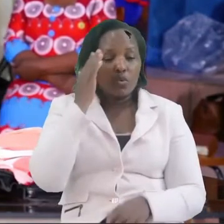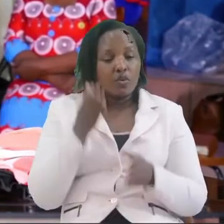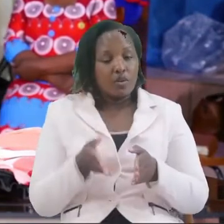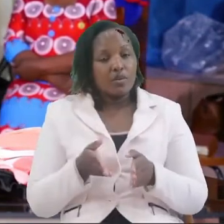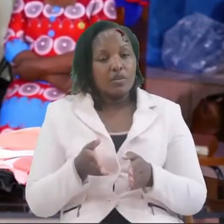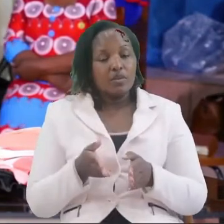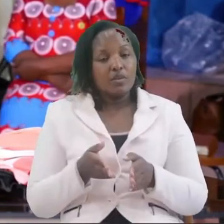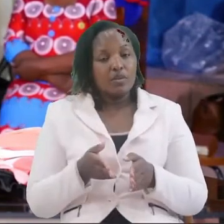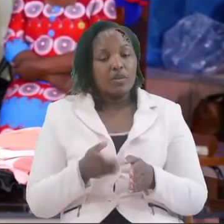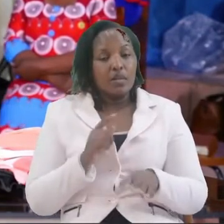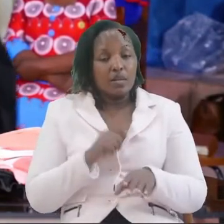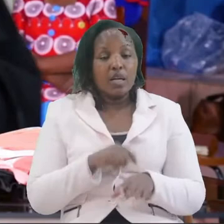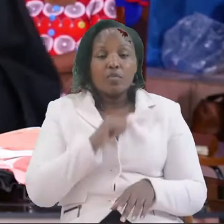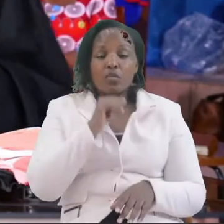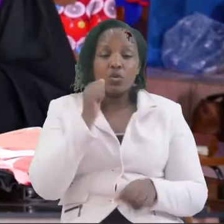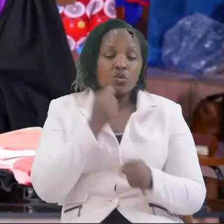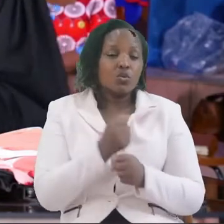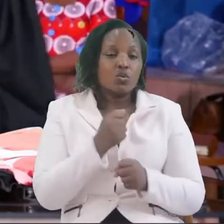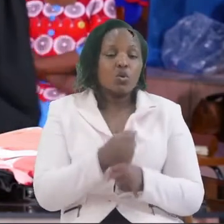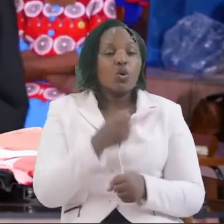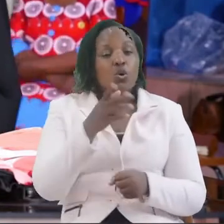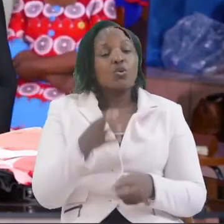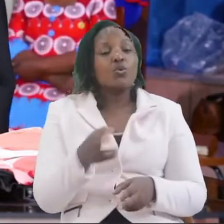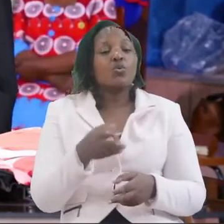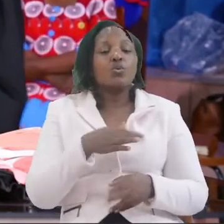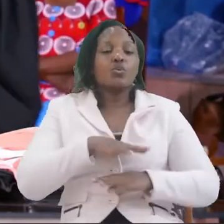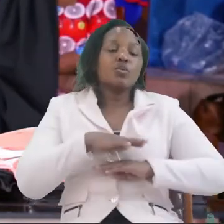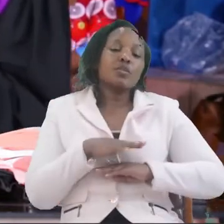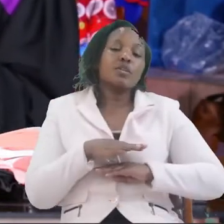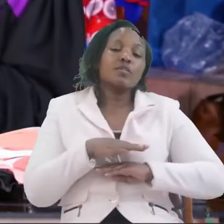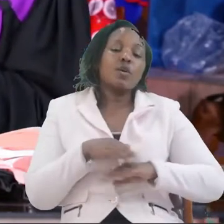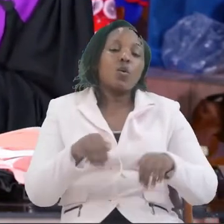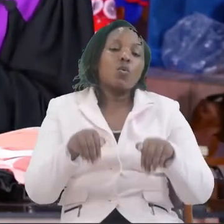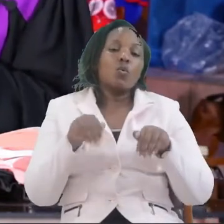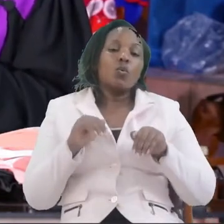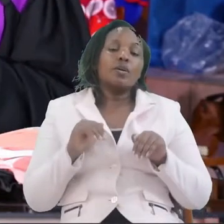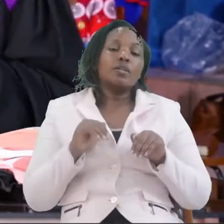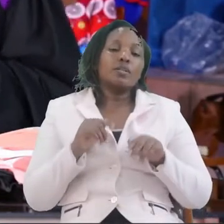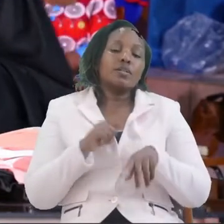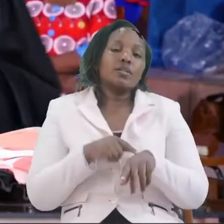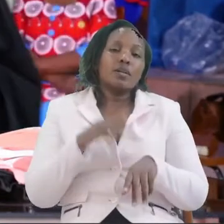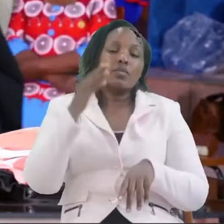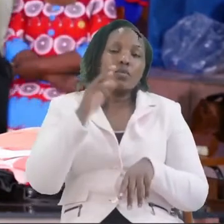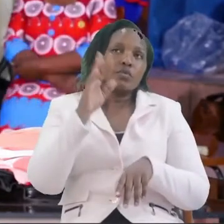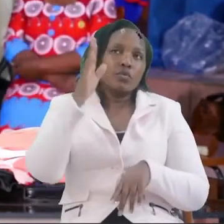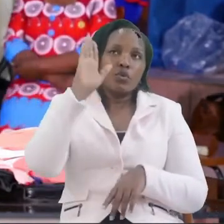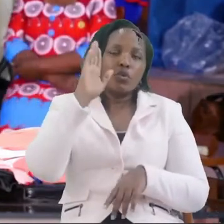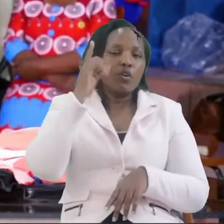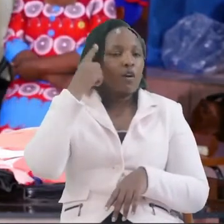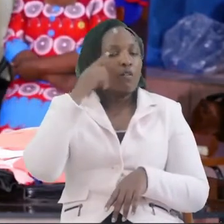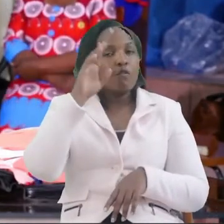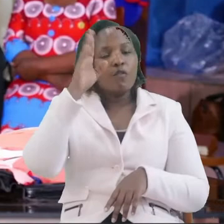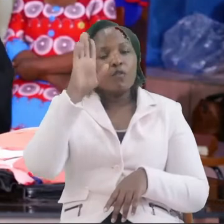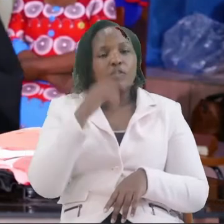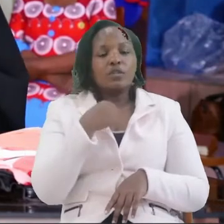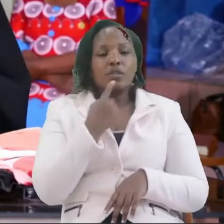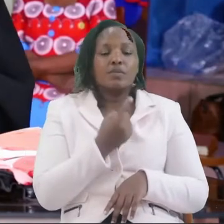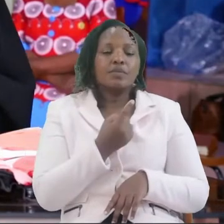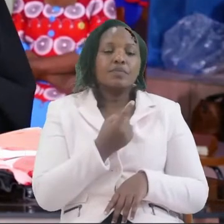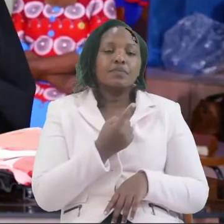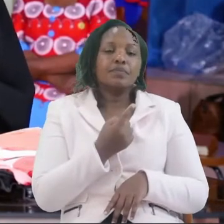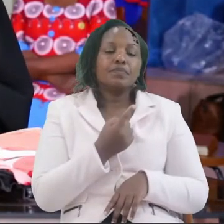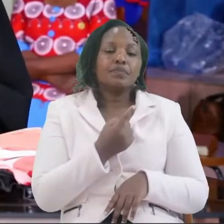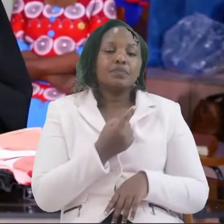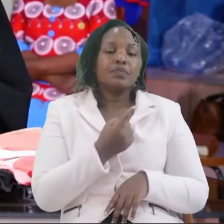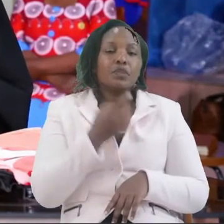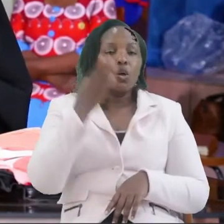hajafanya, wewe utakaa tu mtu wa kuridhika ukigoja wakati wake Mungu, kwa sababu kama vile nasema, wakati